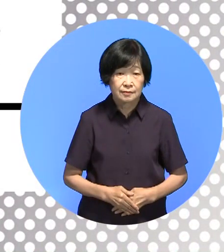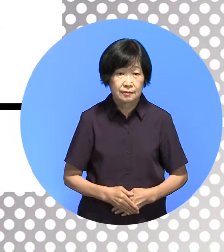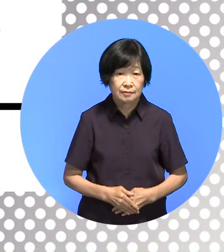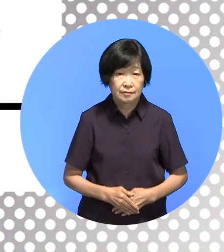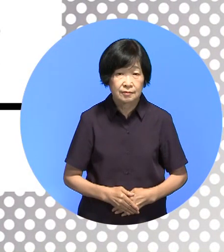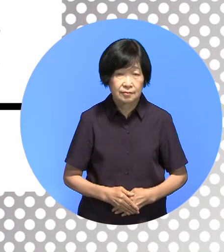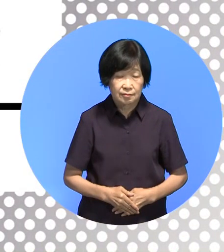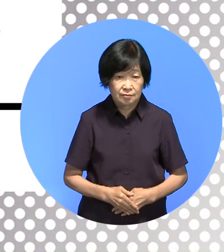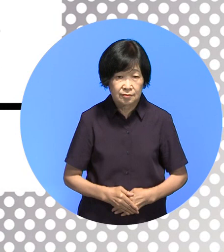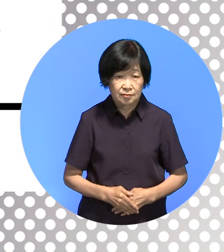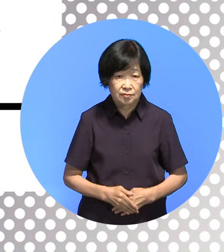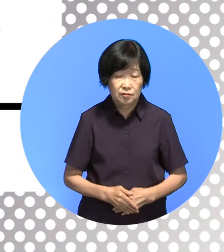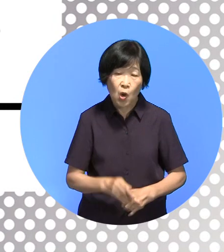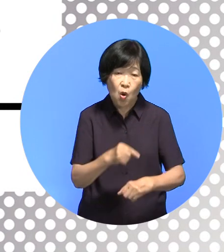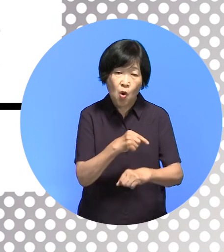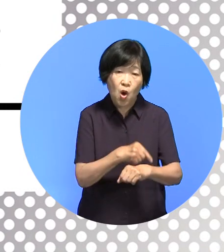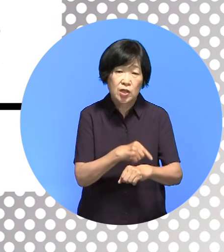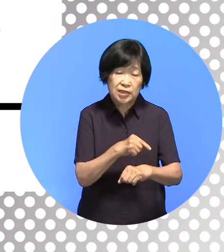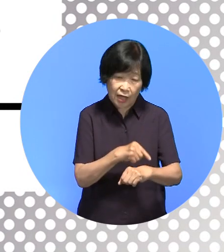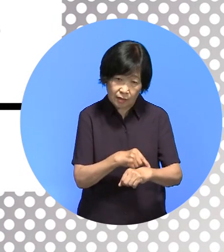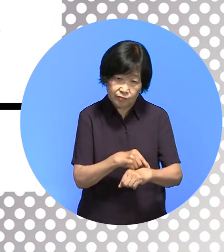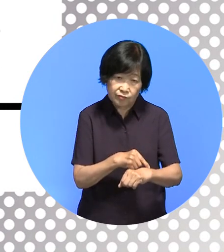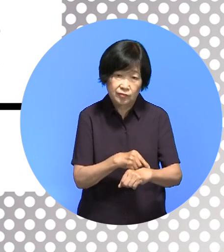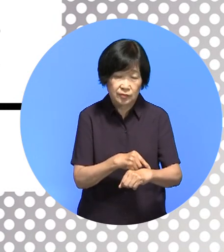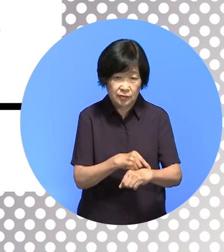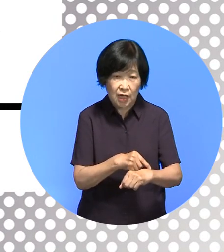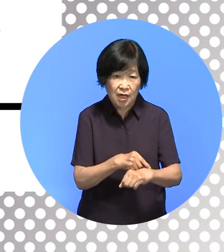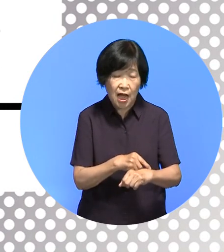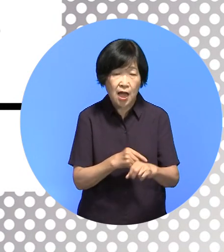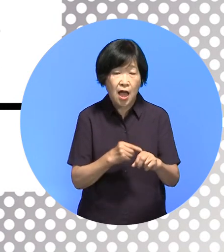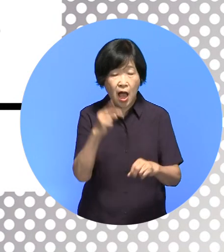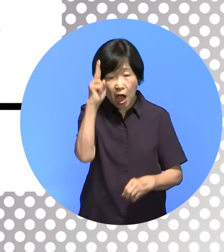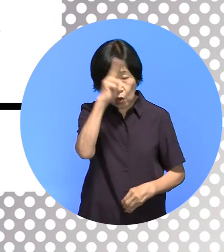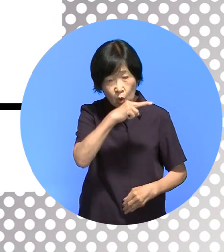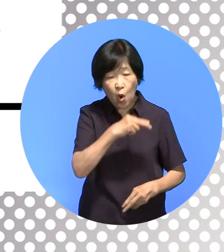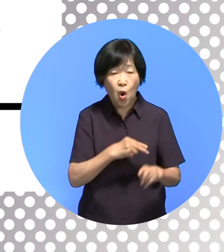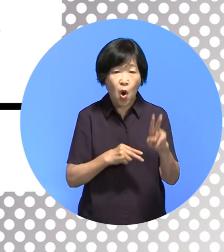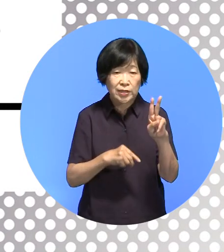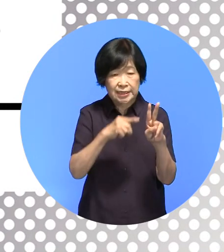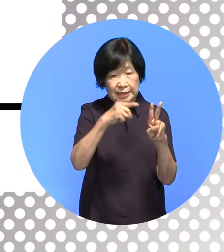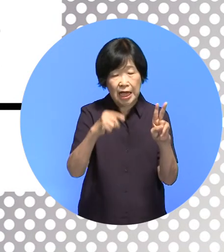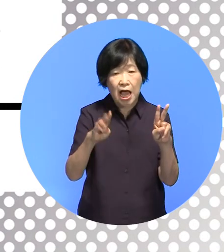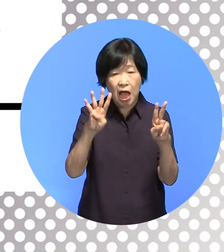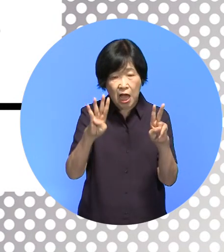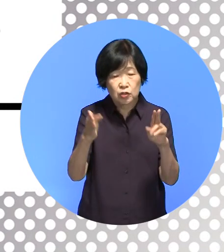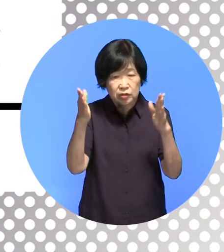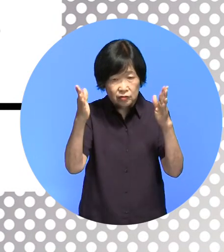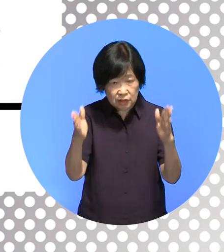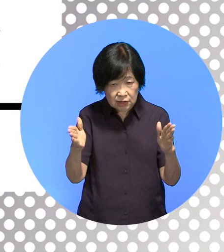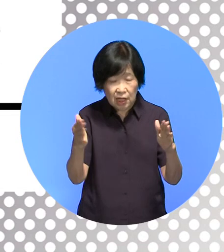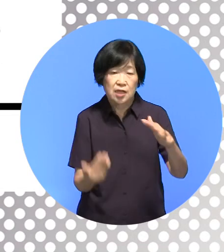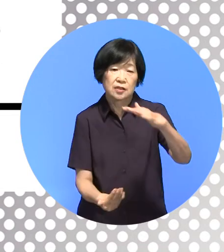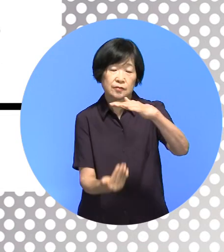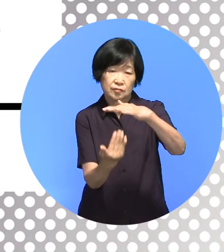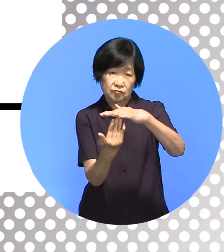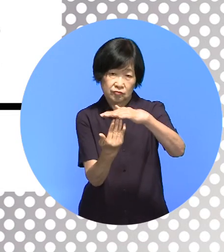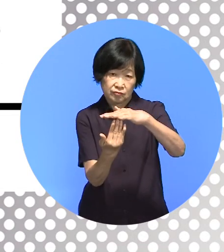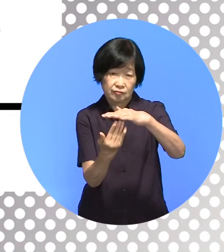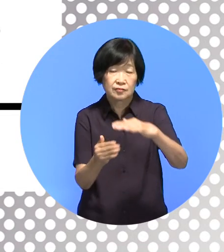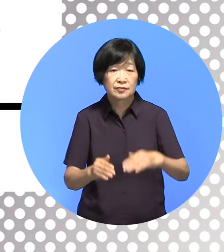熱中症発生件数を時間帯別に見ると、午後2時から4時までの間に最も発生しているのがわか